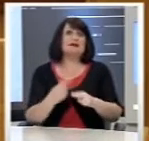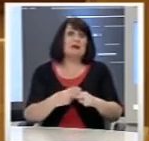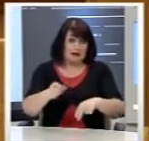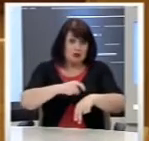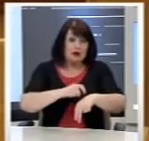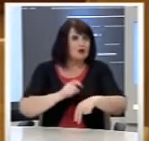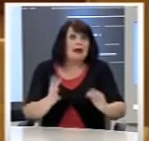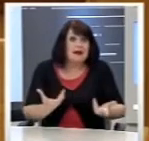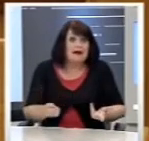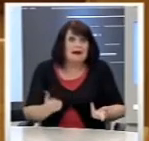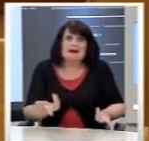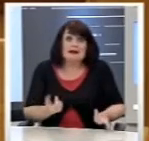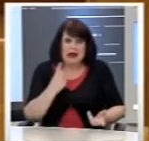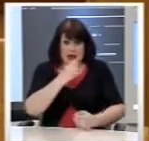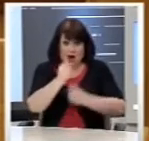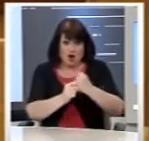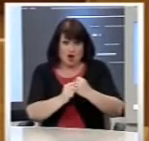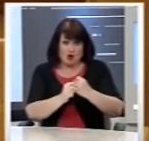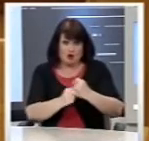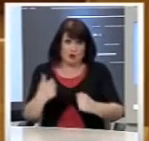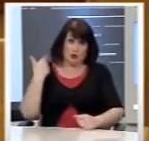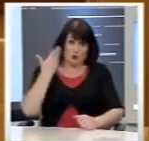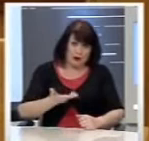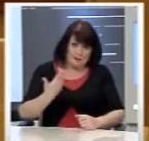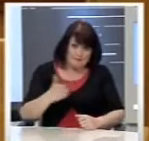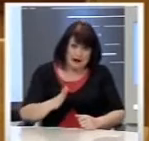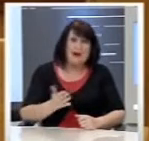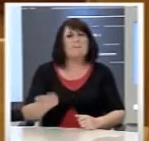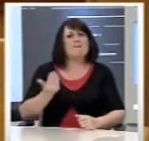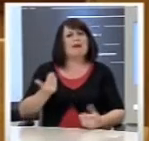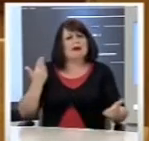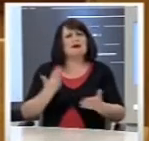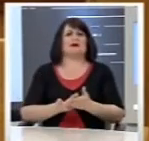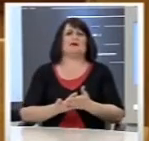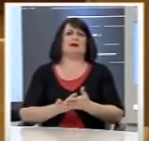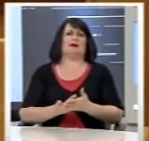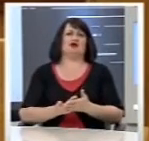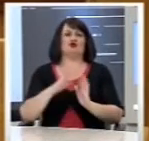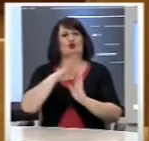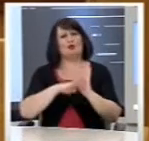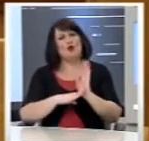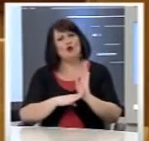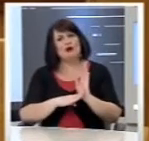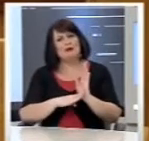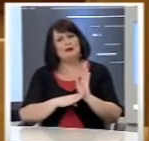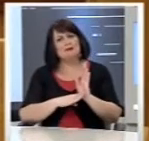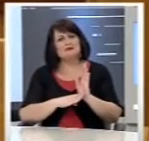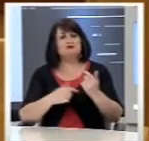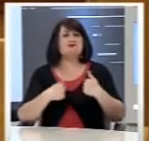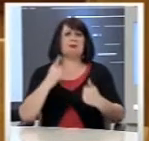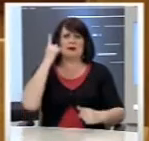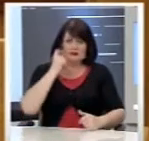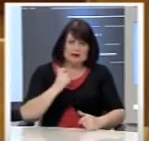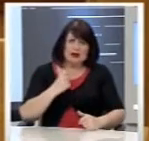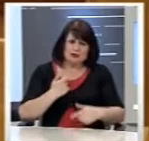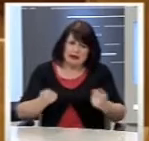τώρα. Ένα χρόνο δηλαδή, ένα ολόκληρο χρόνο, πριν την ολοκλήρωση του προγράμματος και ενώ γνωρίζουμε πως η